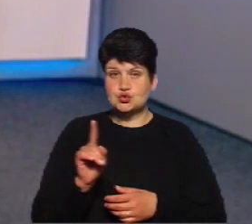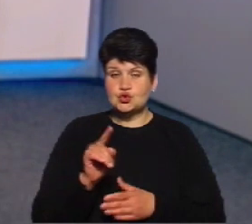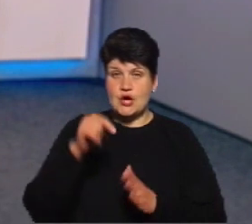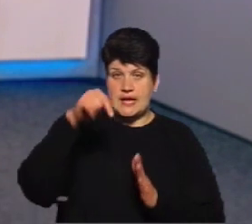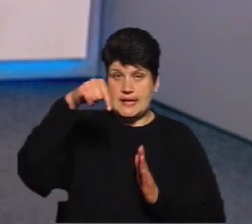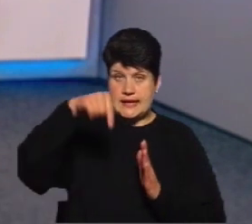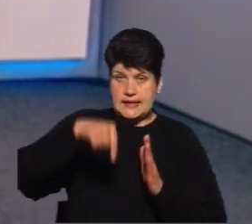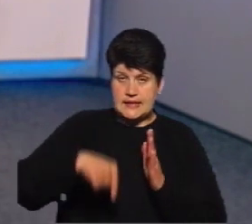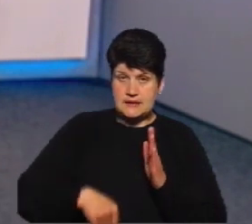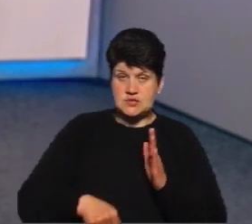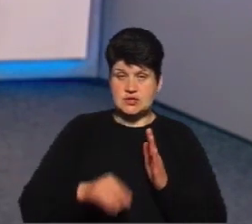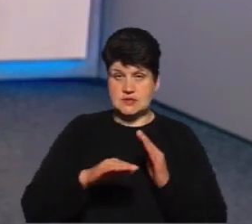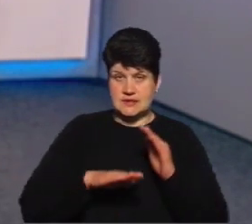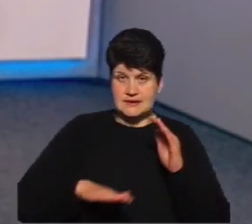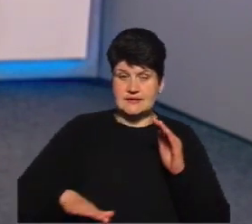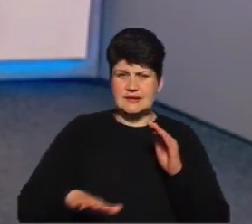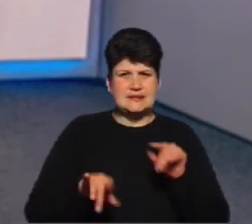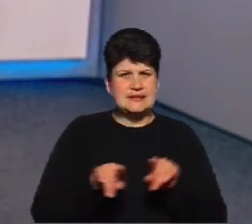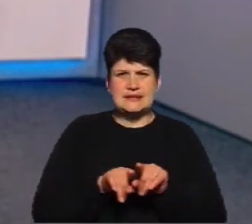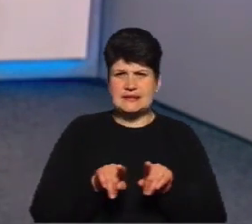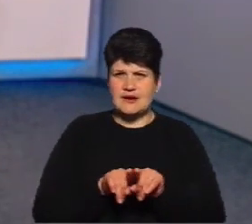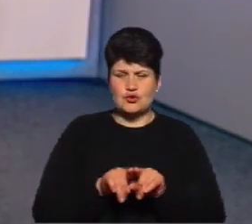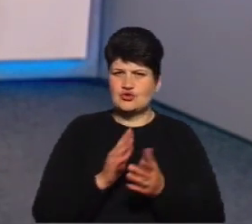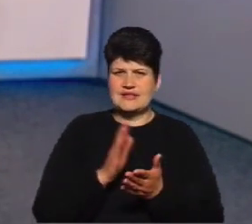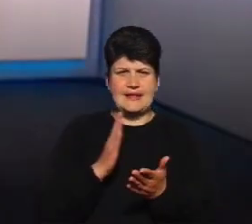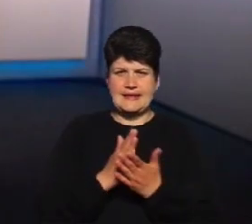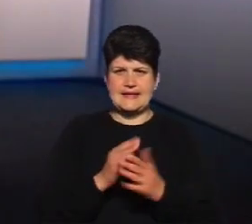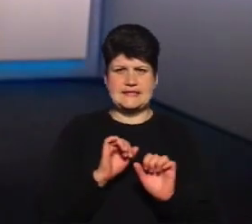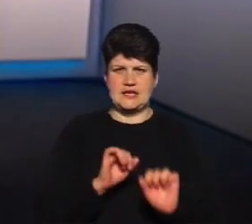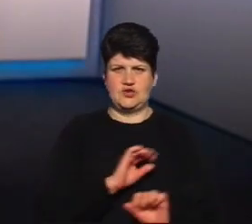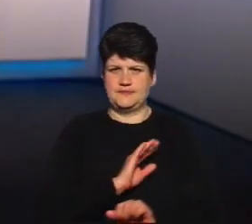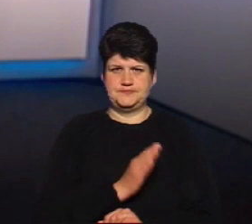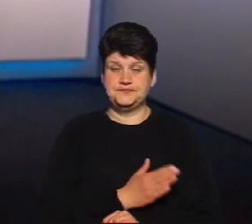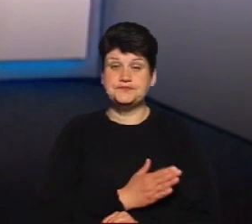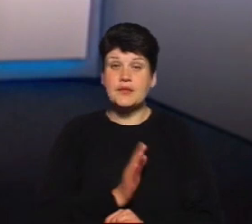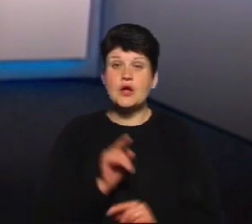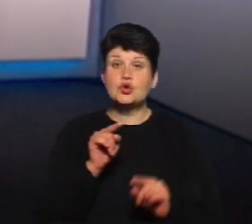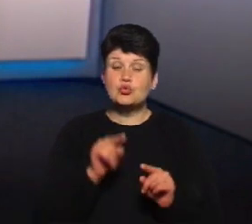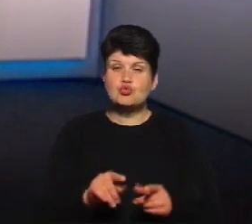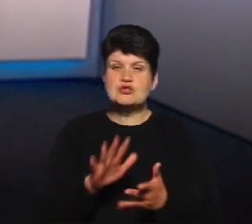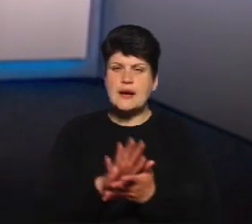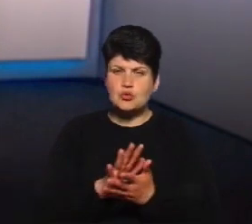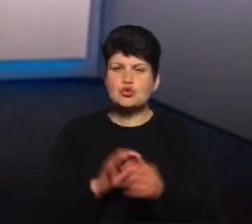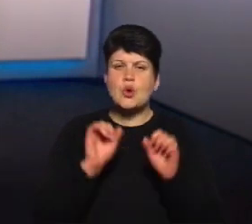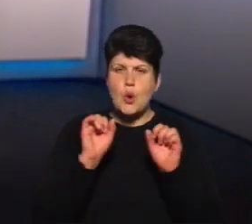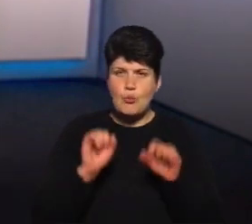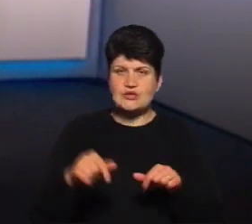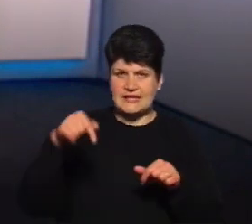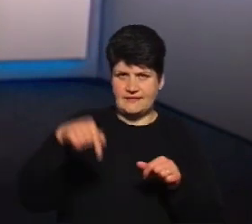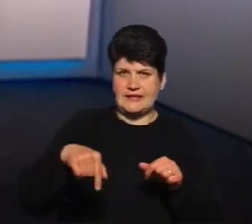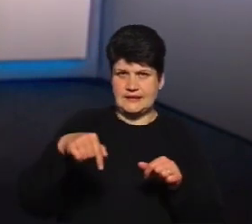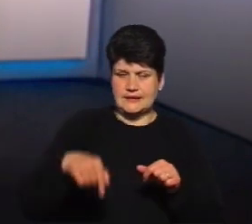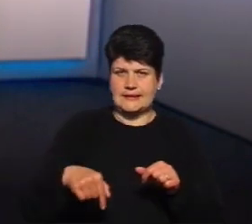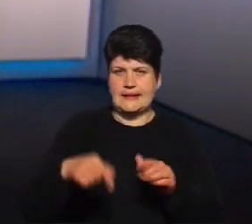підземні горизонти також не надто захищені, тому забруднення можливе і їх, скажімо, на